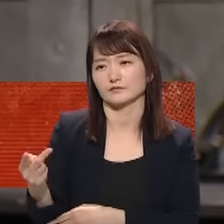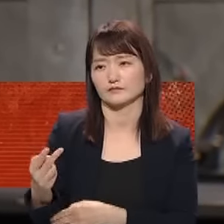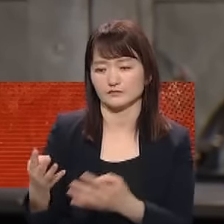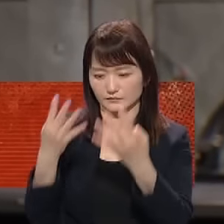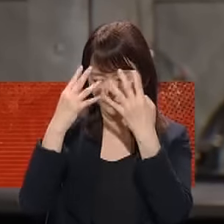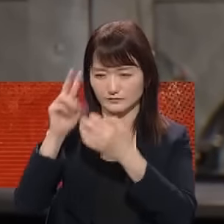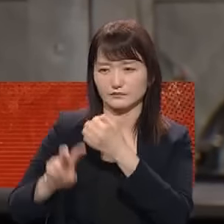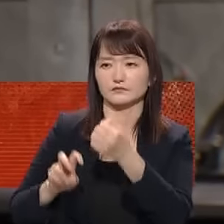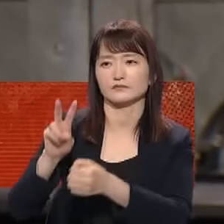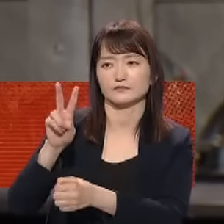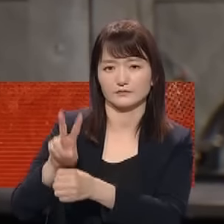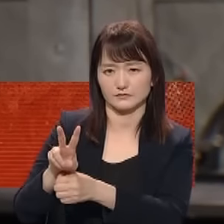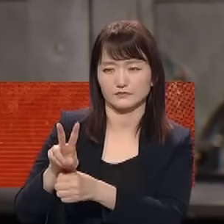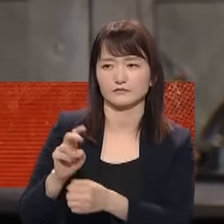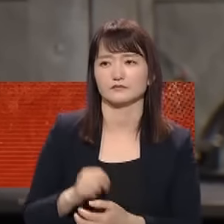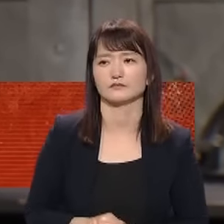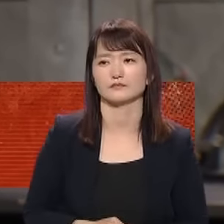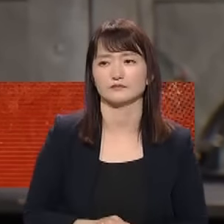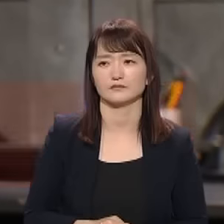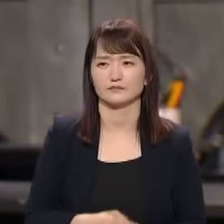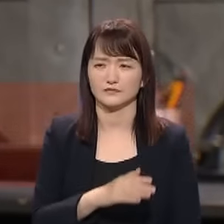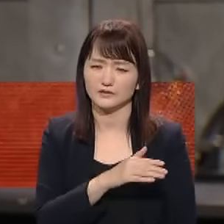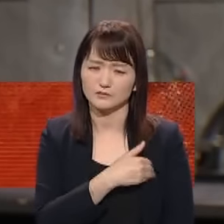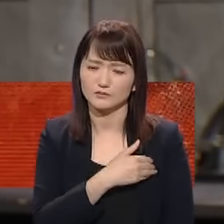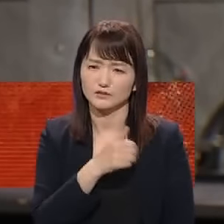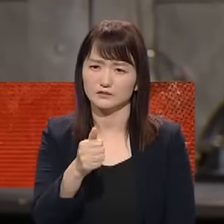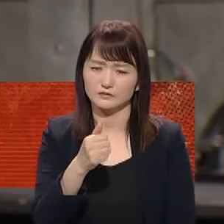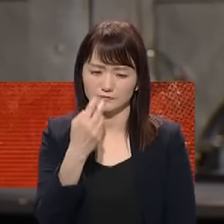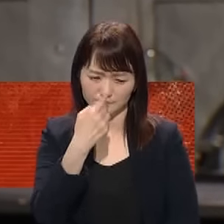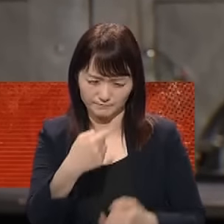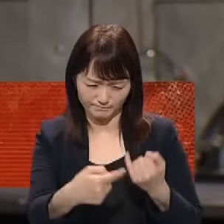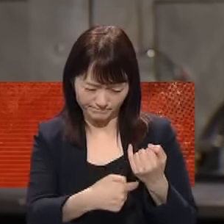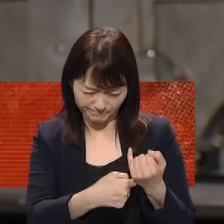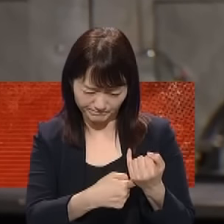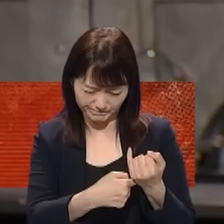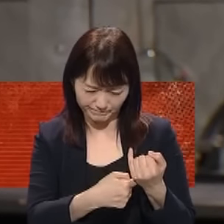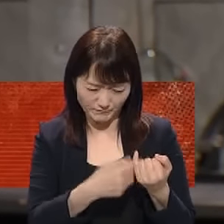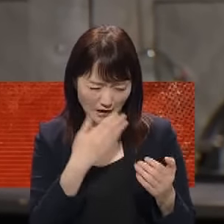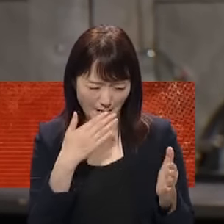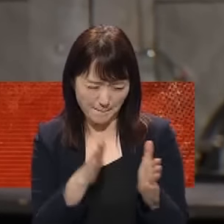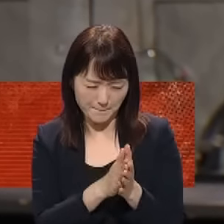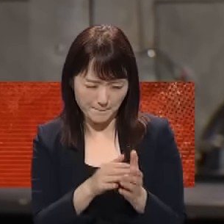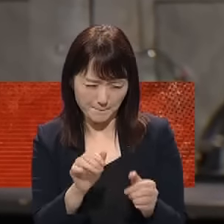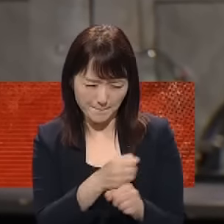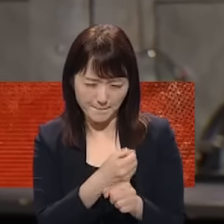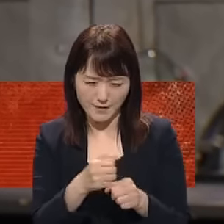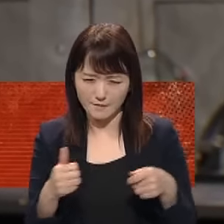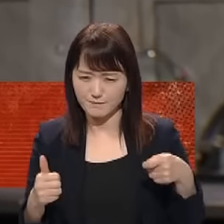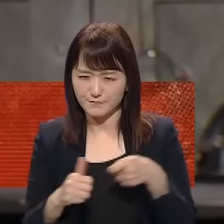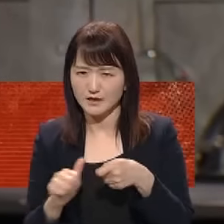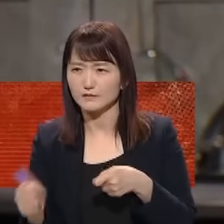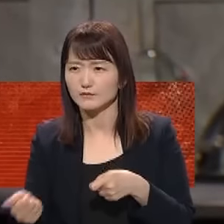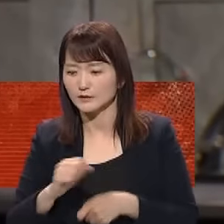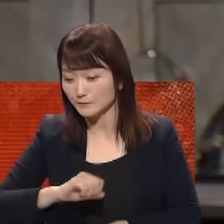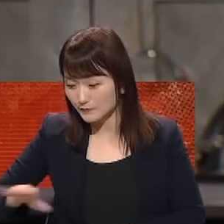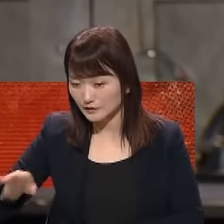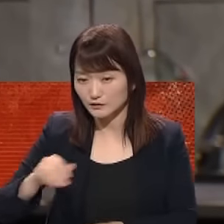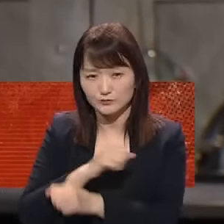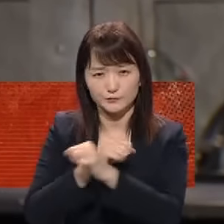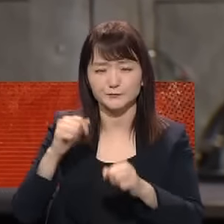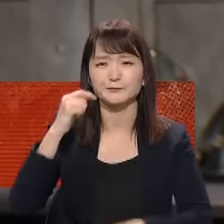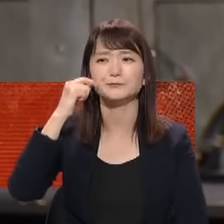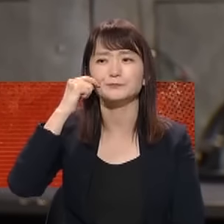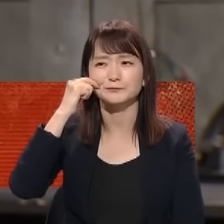22년. 특히 그 부분을 봐요. 예. 불륜 사실 추궁당하니까 공모해서 살해한 것이다. 시신 그렇죠. 유기하고 이런 부분들은 용서할 수 없다라고